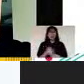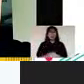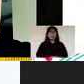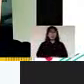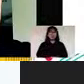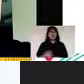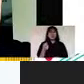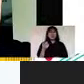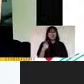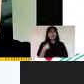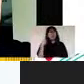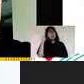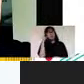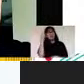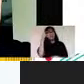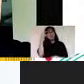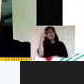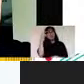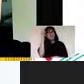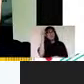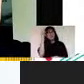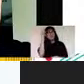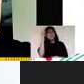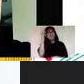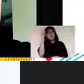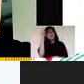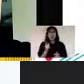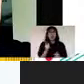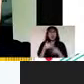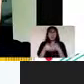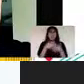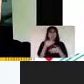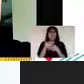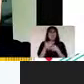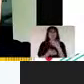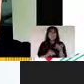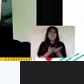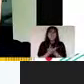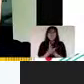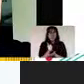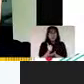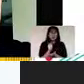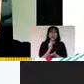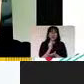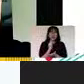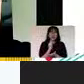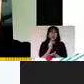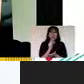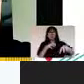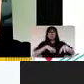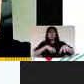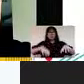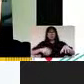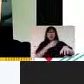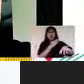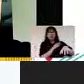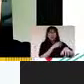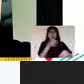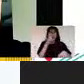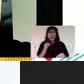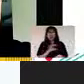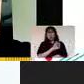kalau ini bisa berlangsung dengan baik, gitu ya, menjangkau seluruh kabupaten dan kota, saya kira